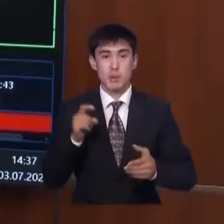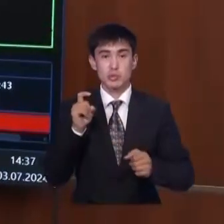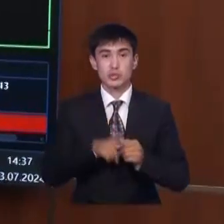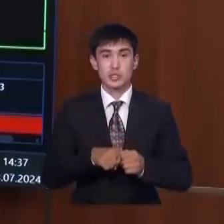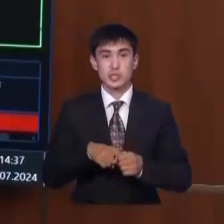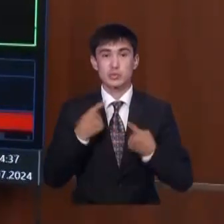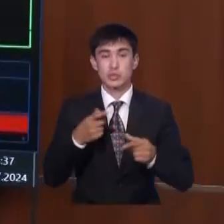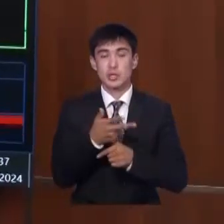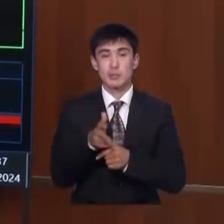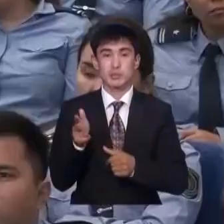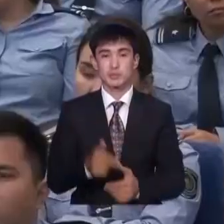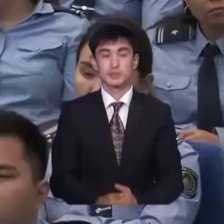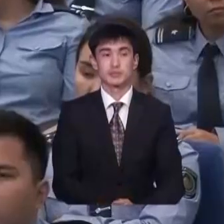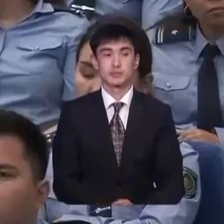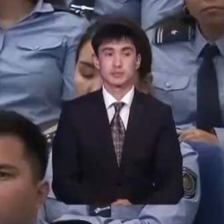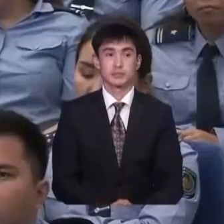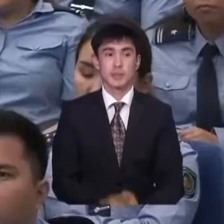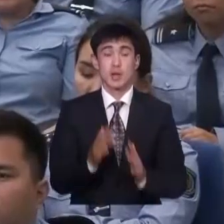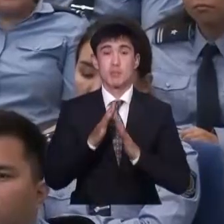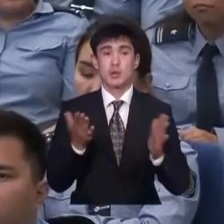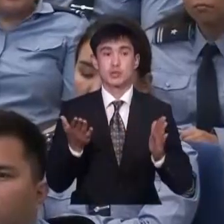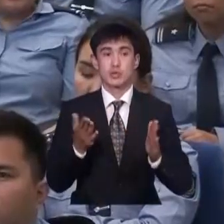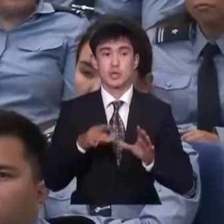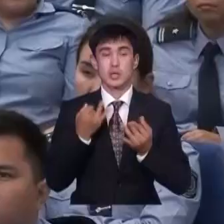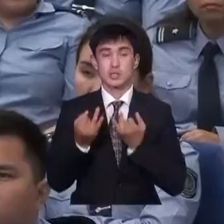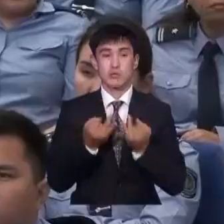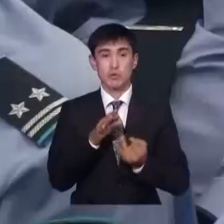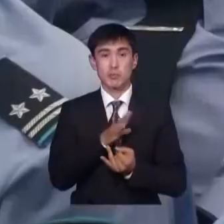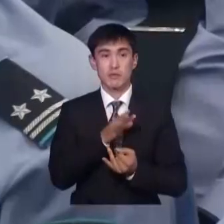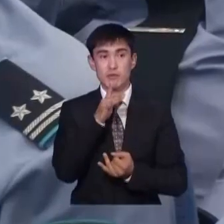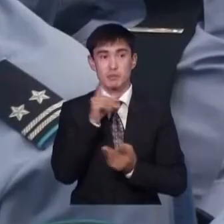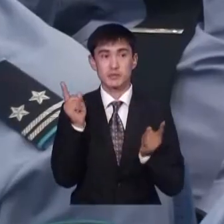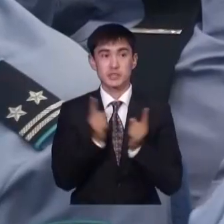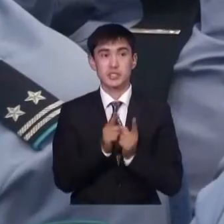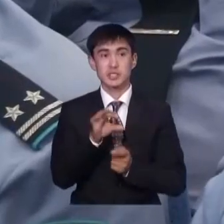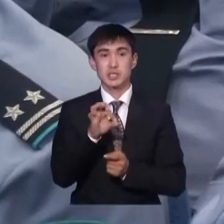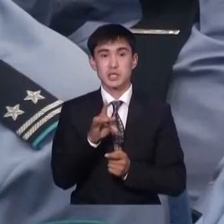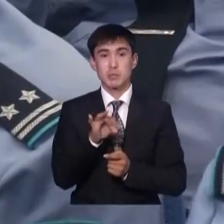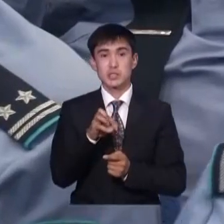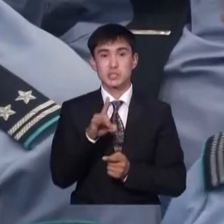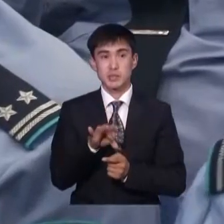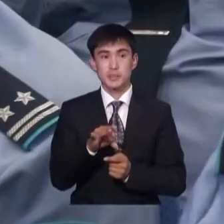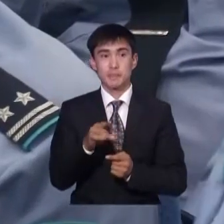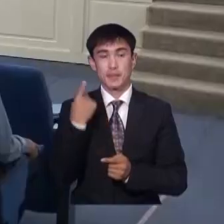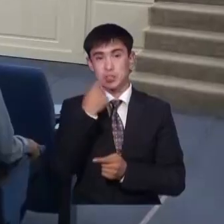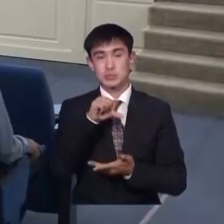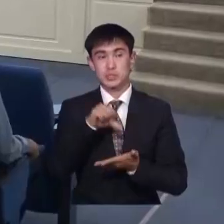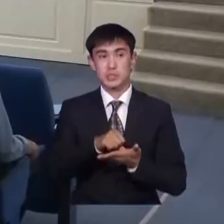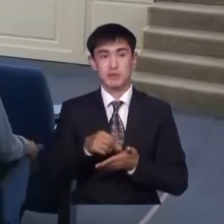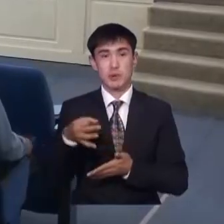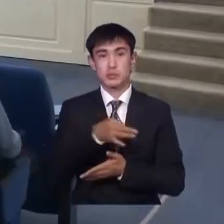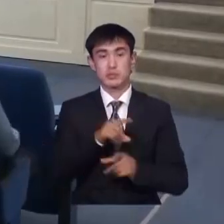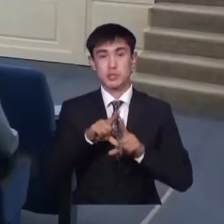подключению остальных камер. Большой и обстоятельный разговор состоялся во время встречи сенаторов и мажилисменов с личным составом